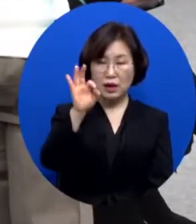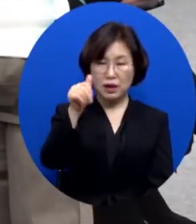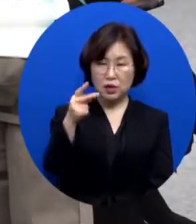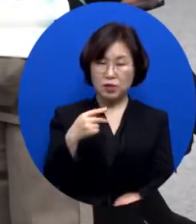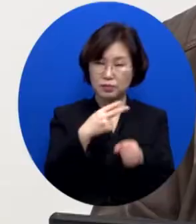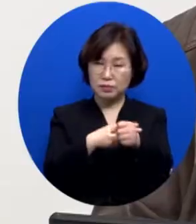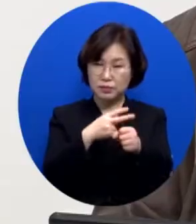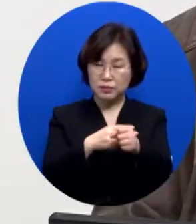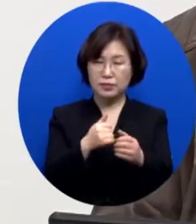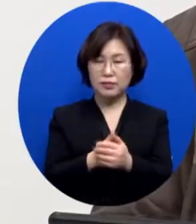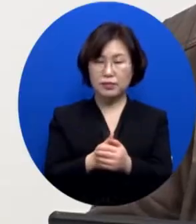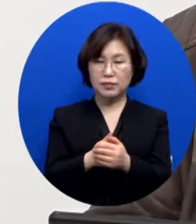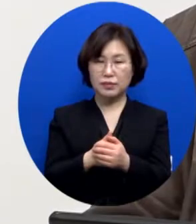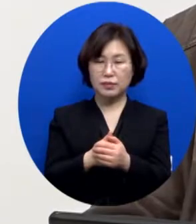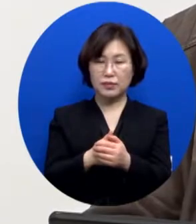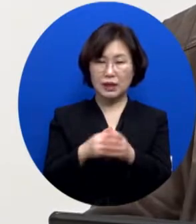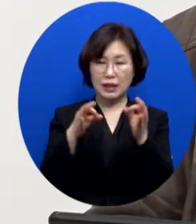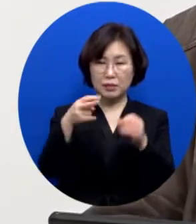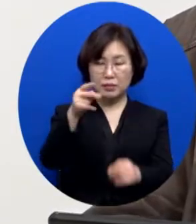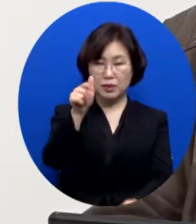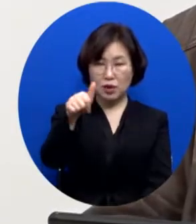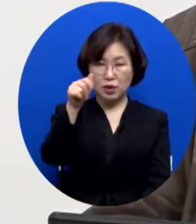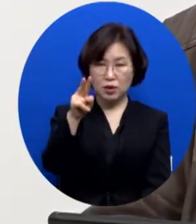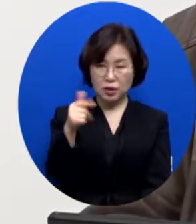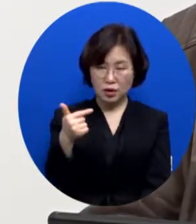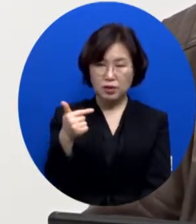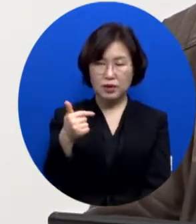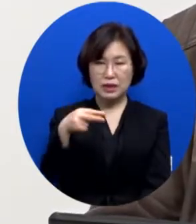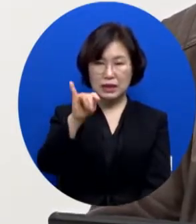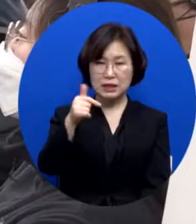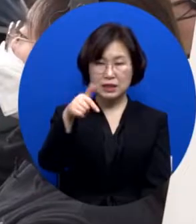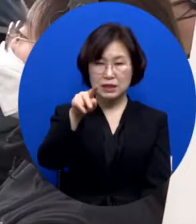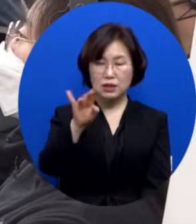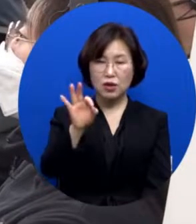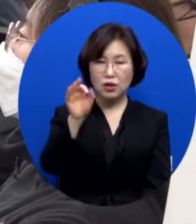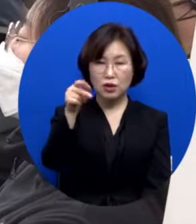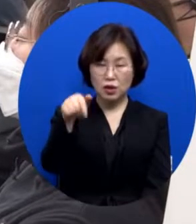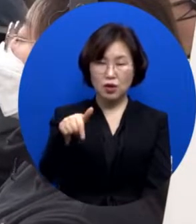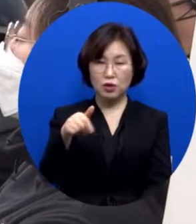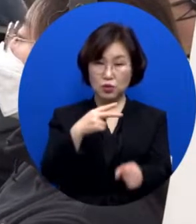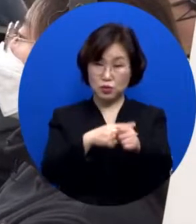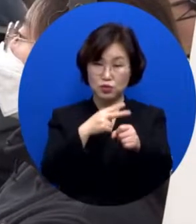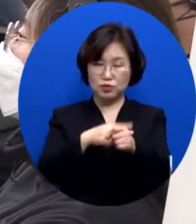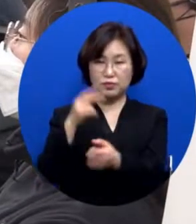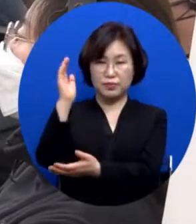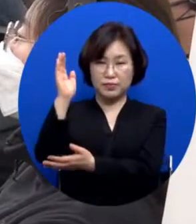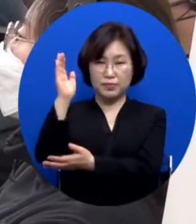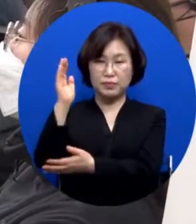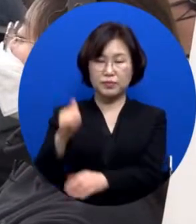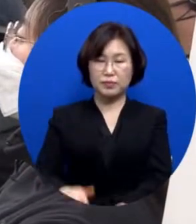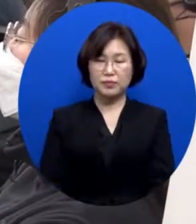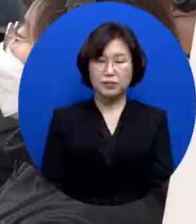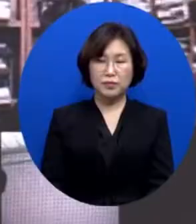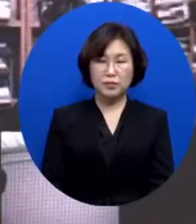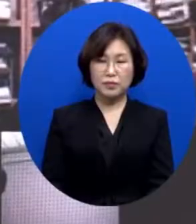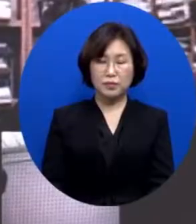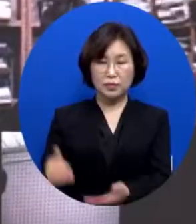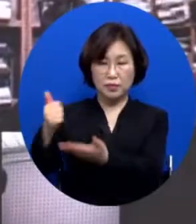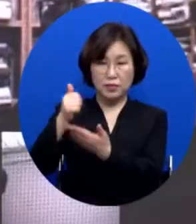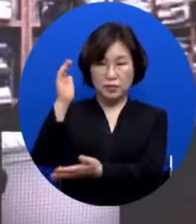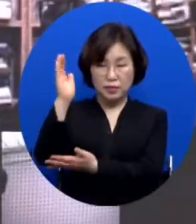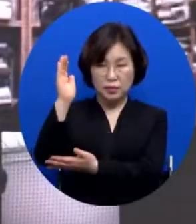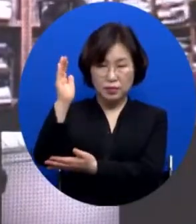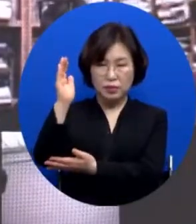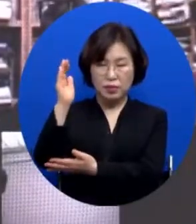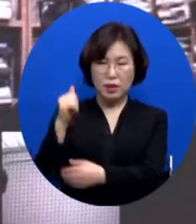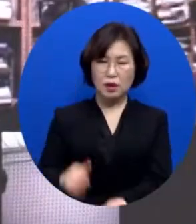김대현 칼빈 데 김덕현 아신 데 신성우 교수가 각각 발췌했습니다 발 제자들은 청중이